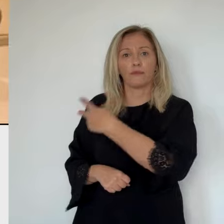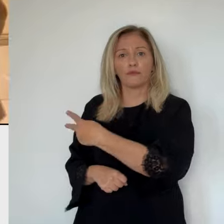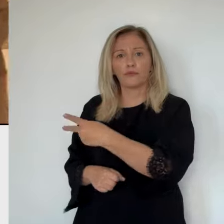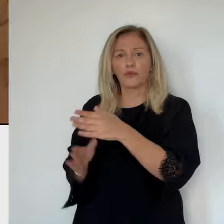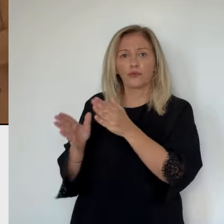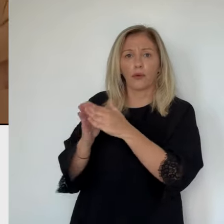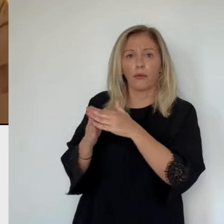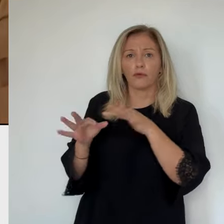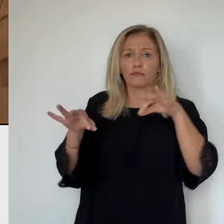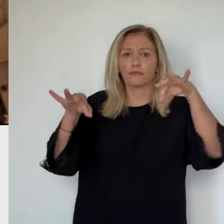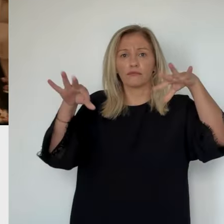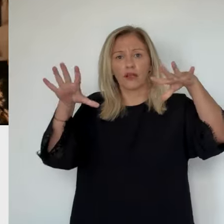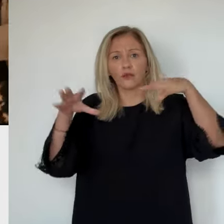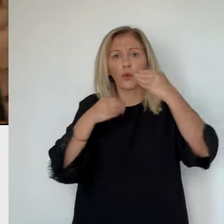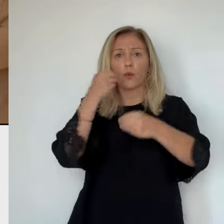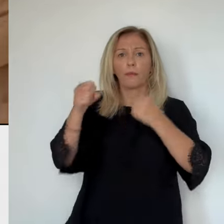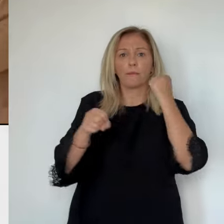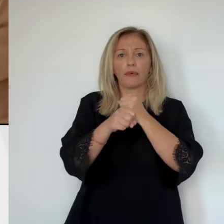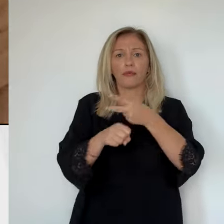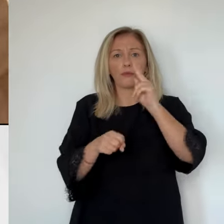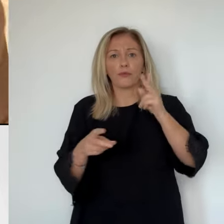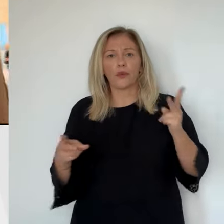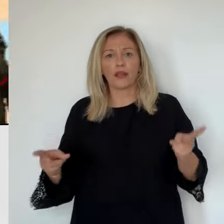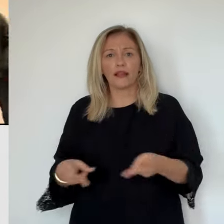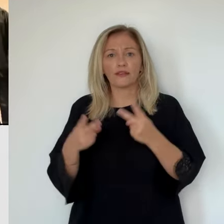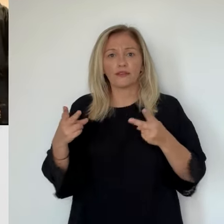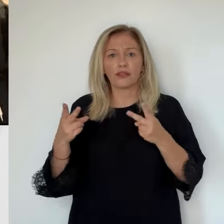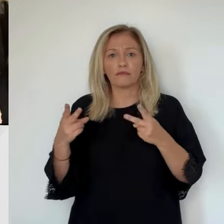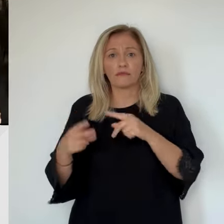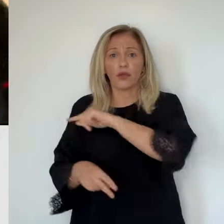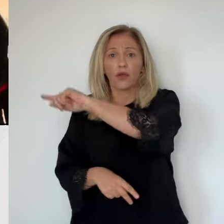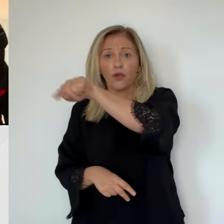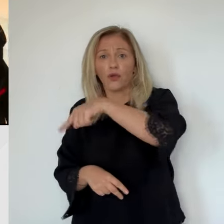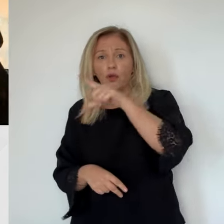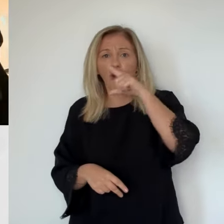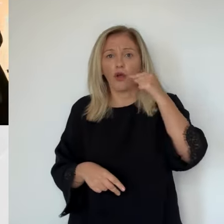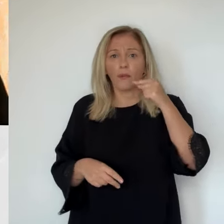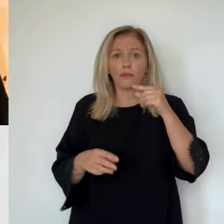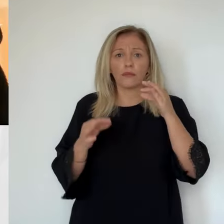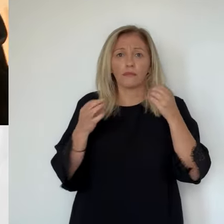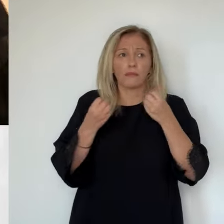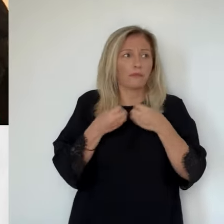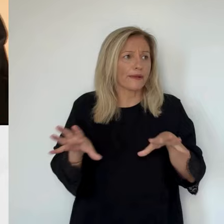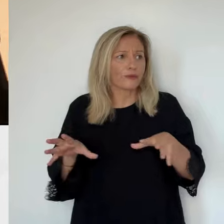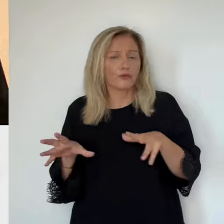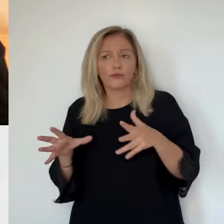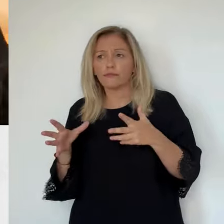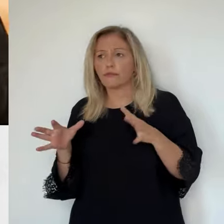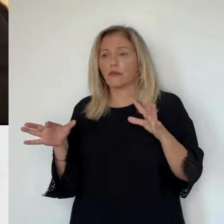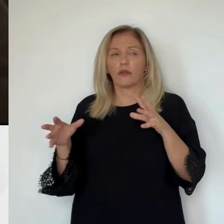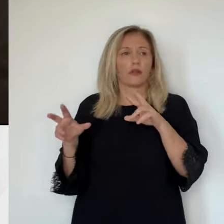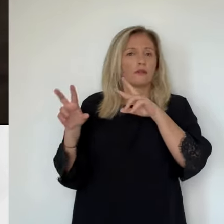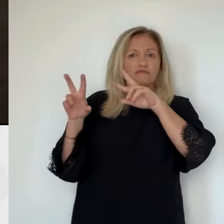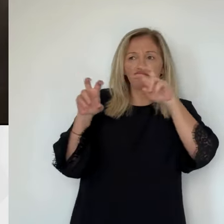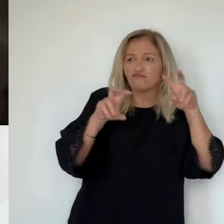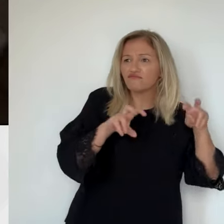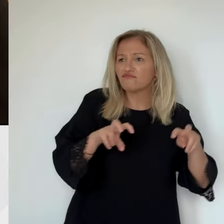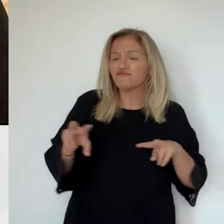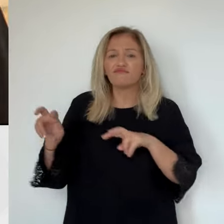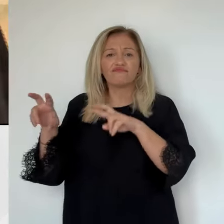à 5 ans de prison avec sursis. Les avocats de la défense ont tous demandé la relaxe ou de ne pas juger sévèrement